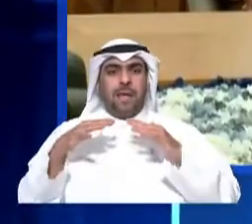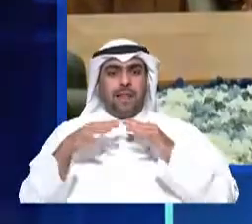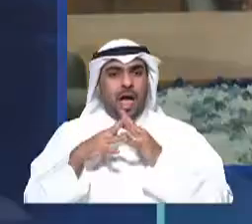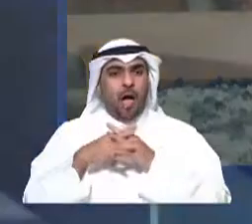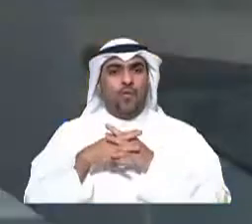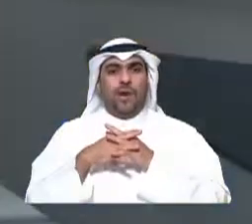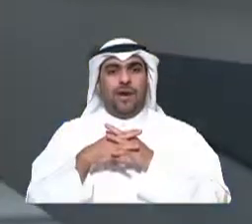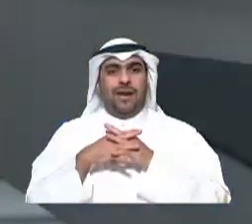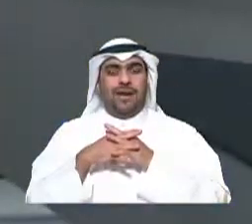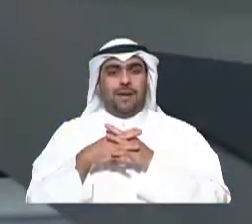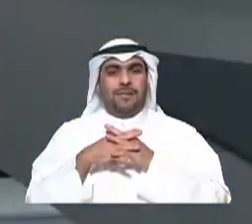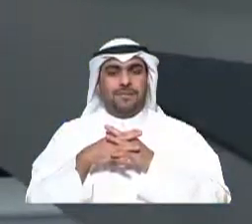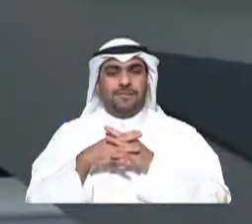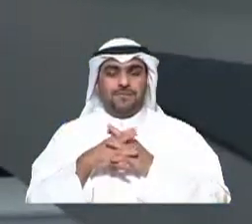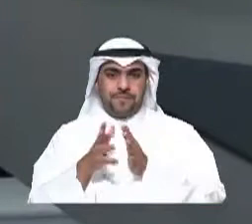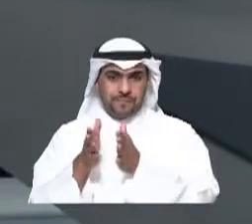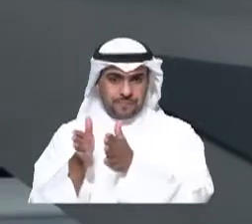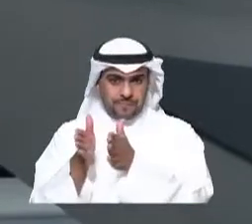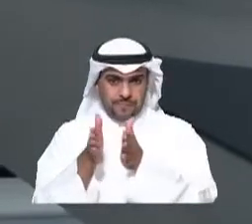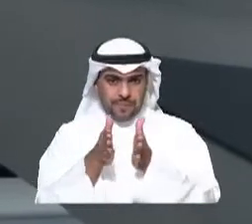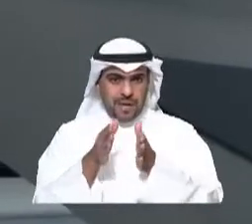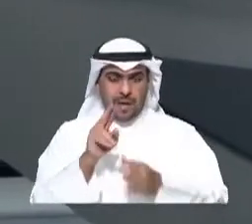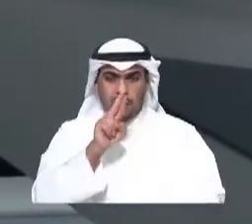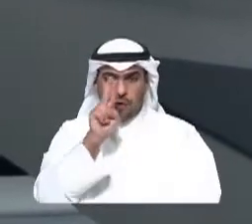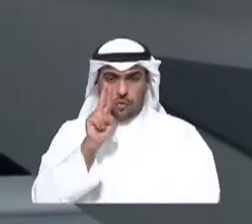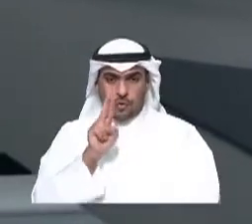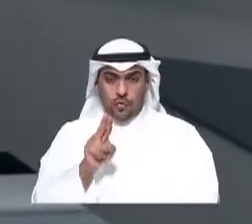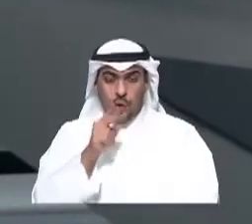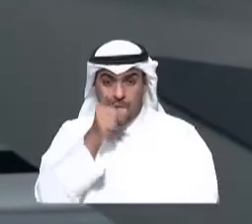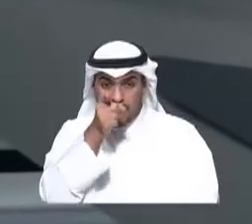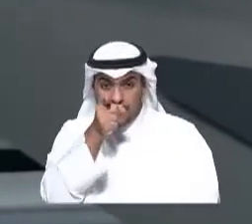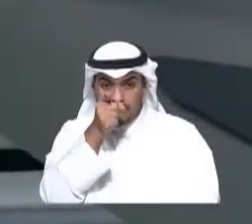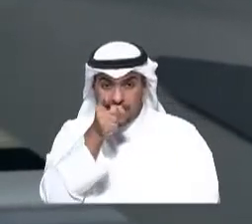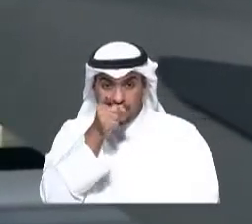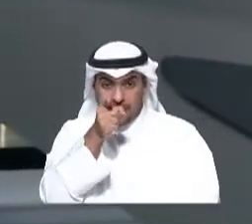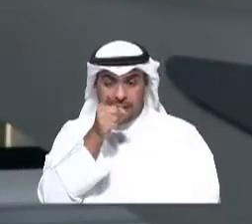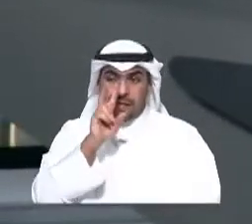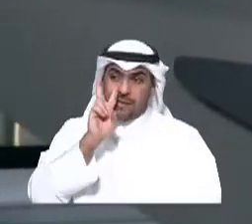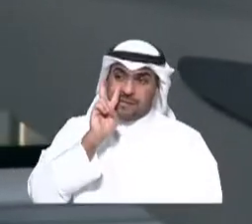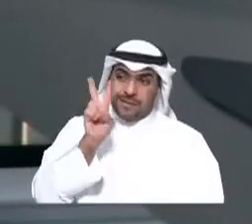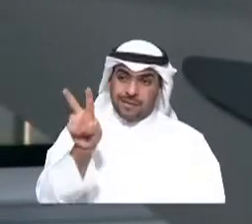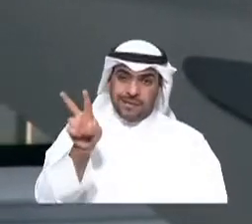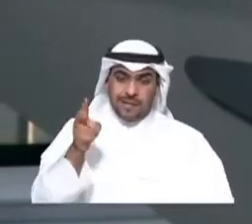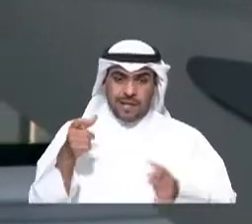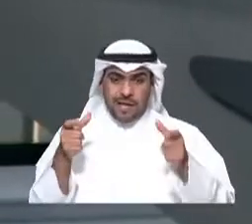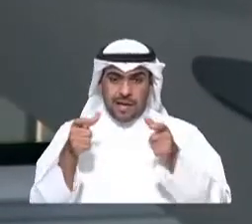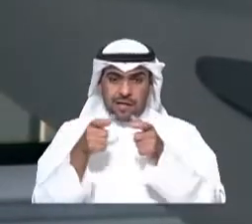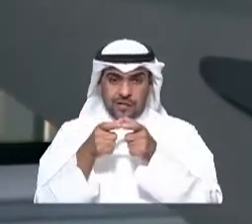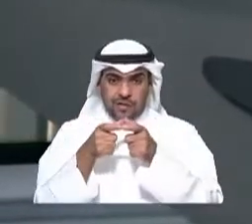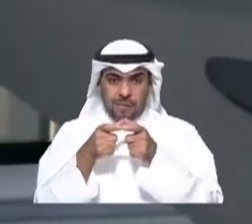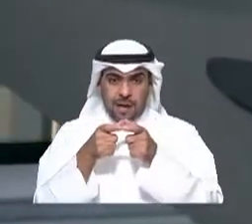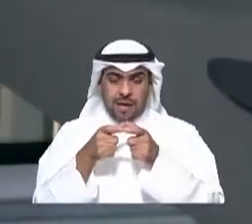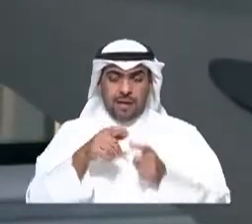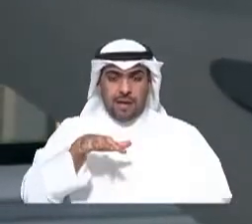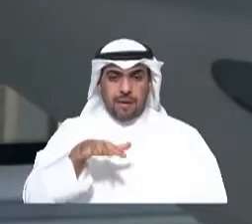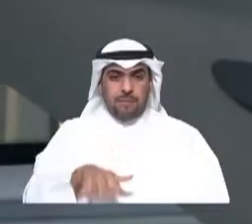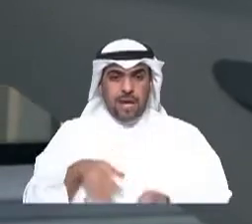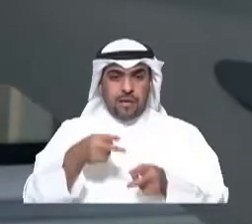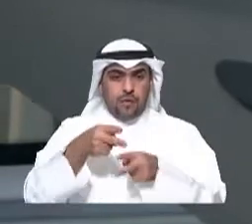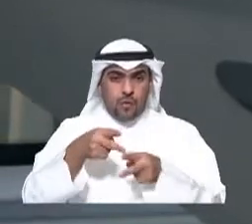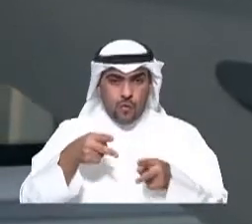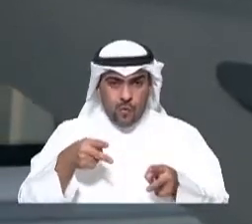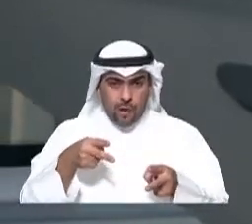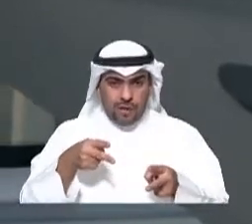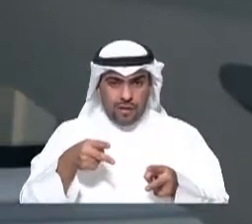أنت يعني رأيت رؤية خاصة بمشاركة دولة الكويت في هذه القمة؟ نعم. لابد أن لك رؤية خاصة عن دولة احنا الكويت. يعني